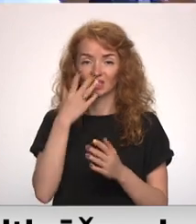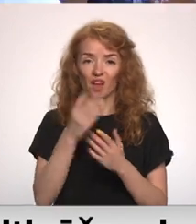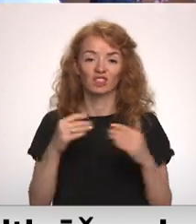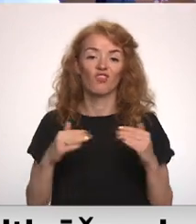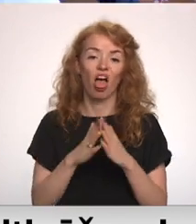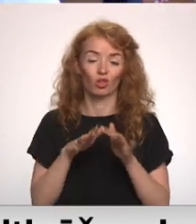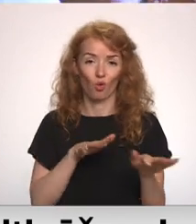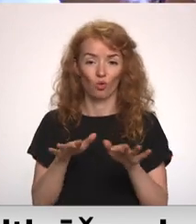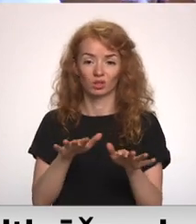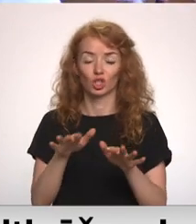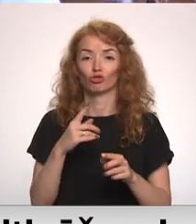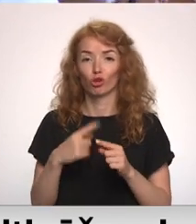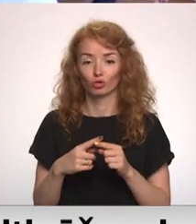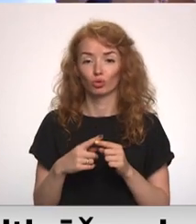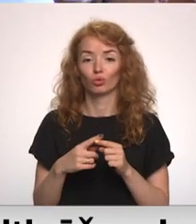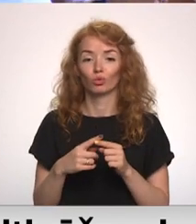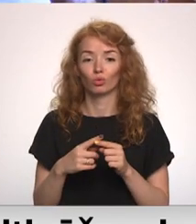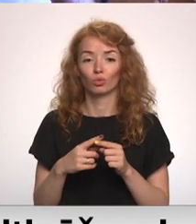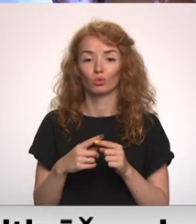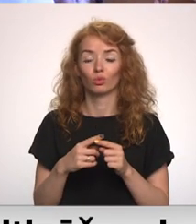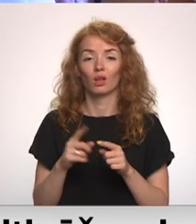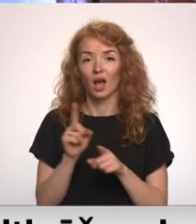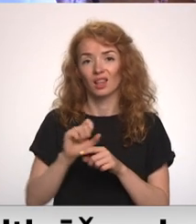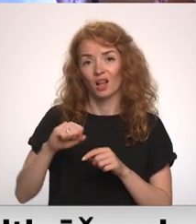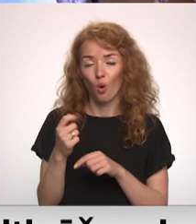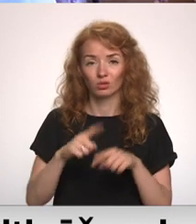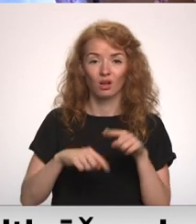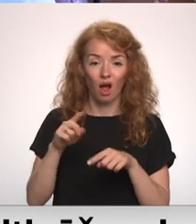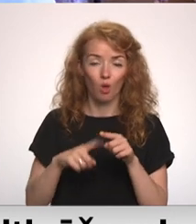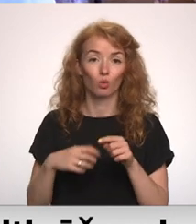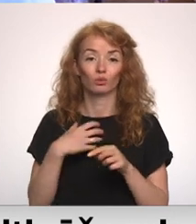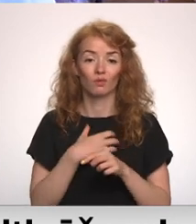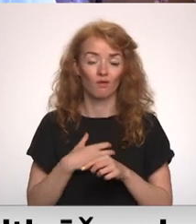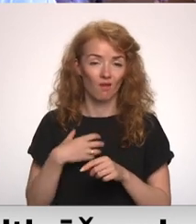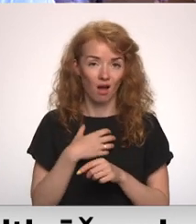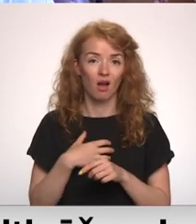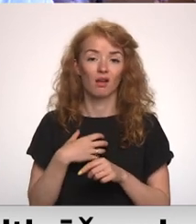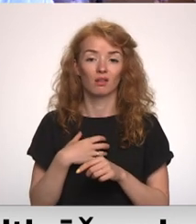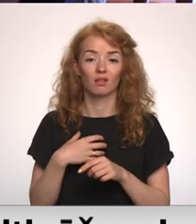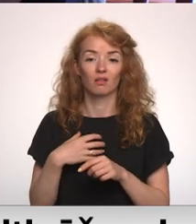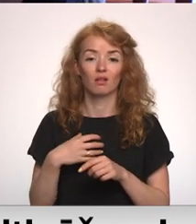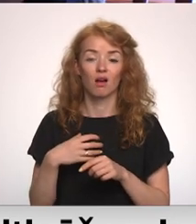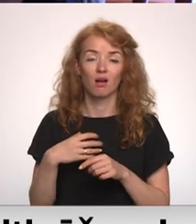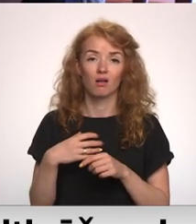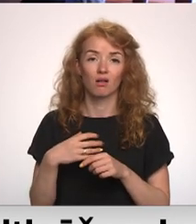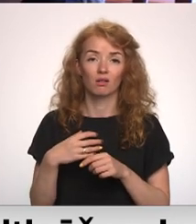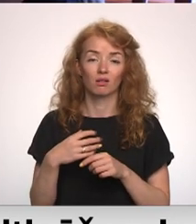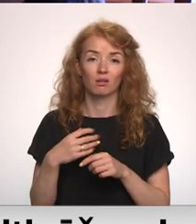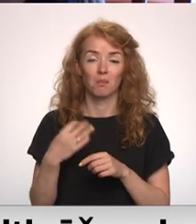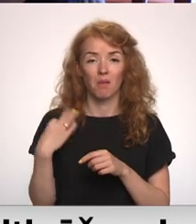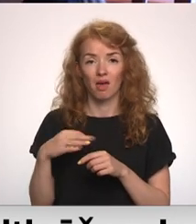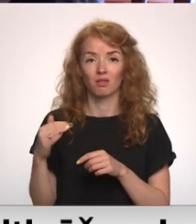organizēšanai. Apzvinieju ir draugus, ir rodus, un tad jaunoko mētiņa rodās. Domā mamas,